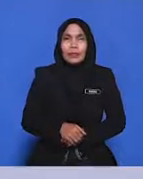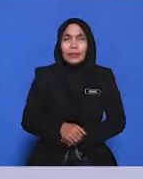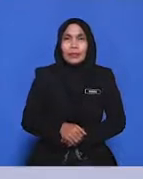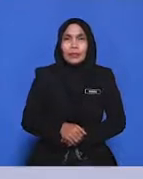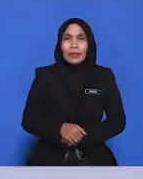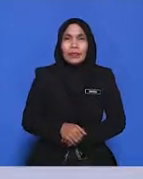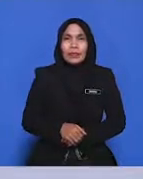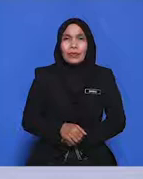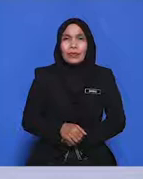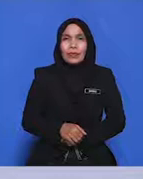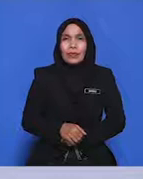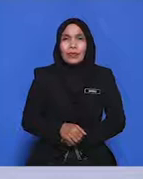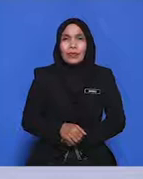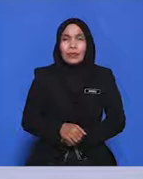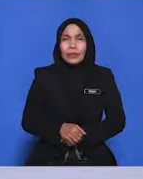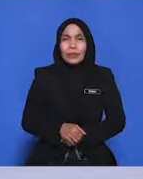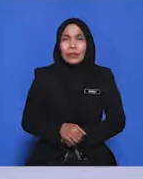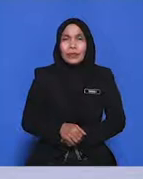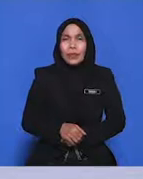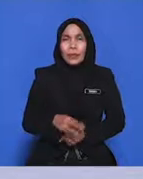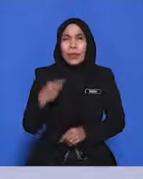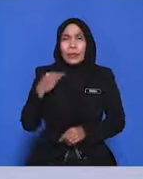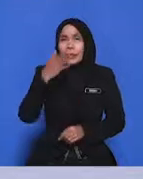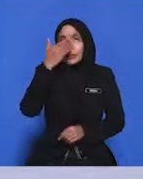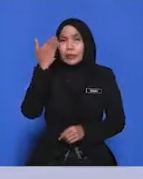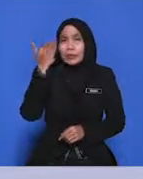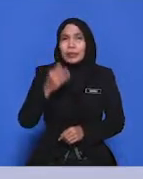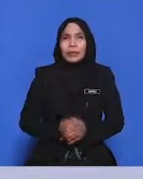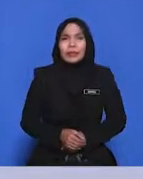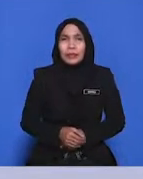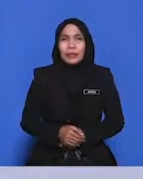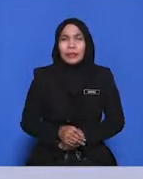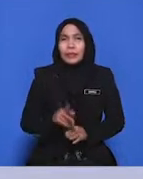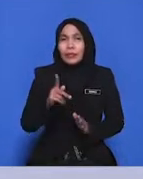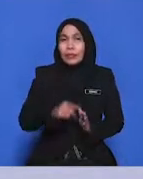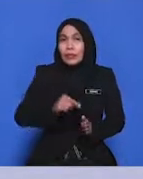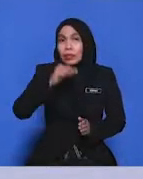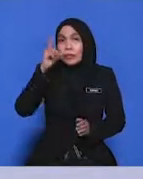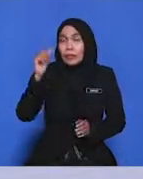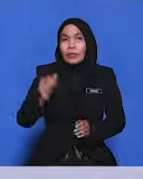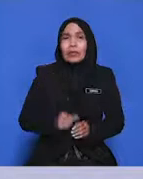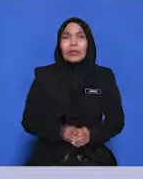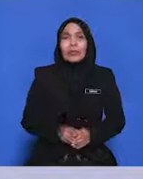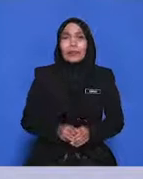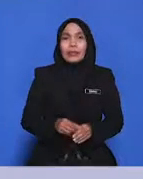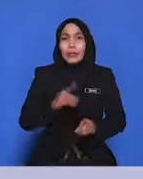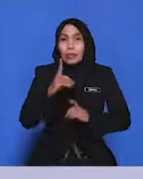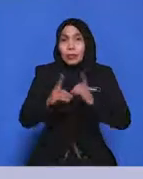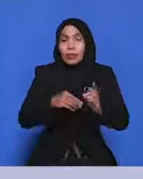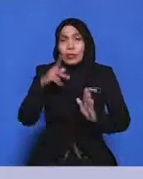apa itu ajaran Islam. Mereka lupa kegemilangan dunia pendidikan di